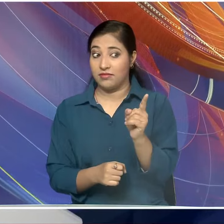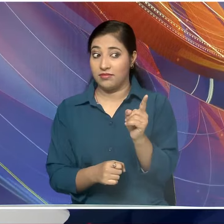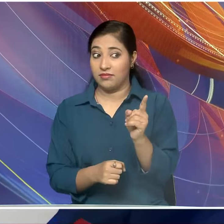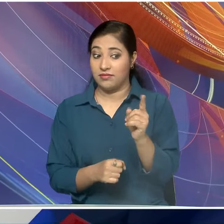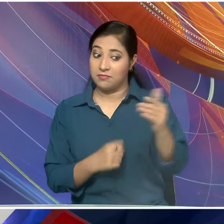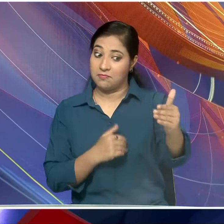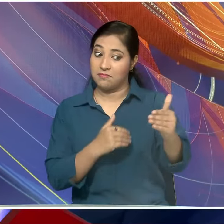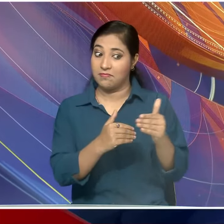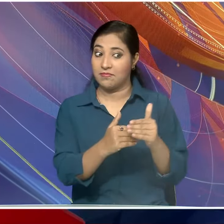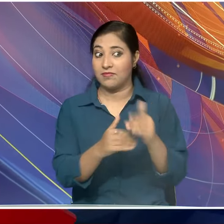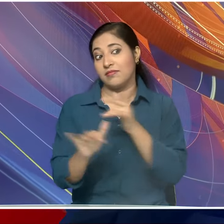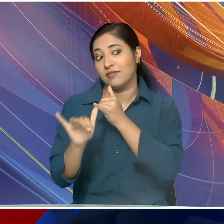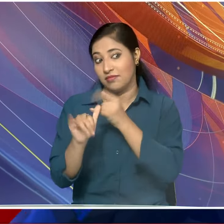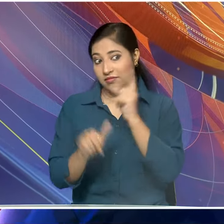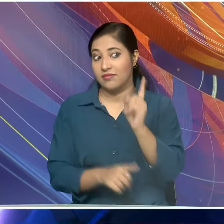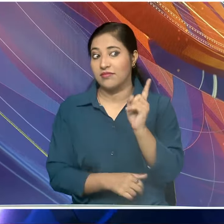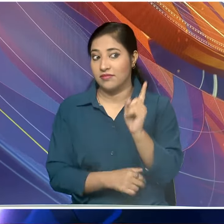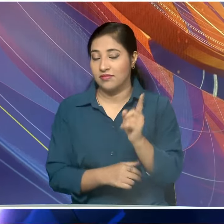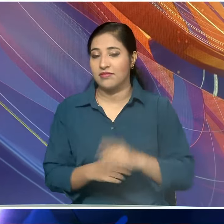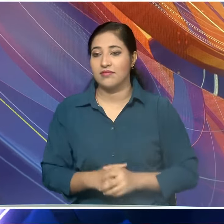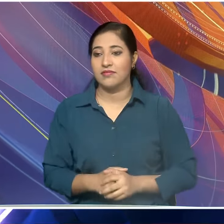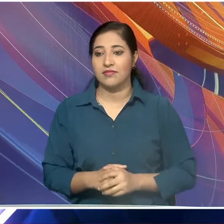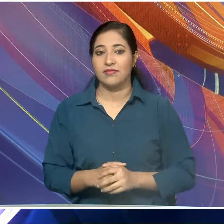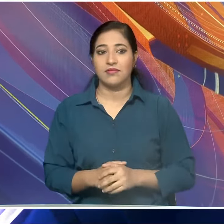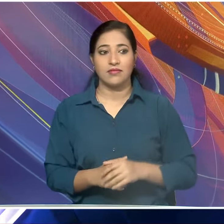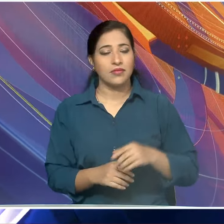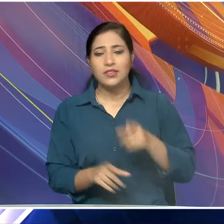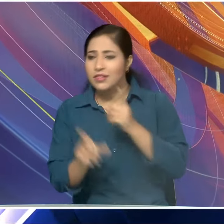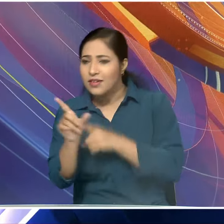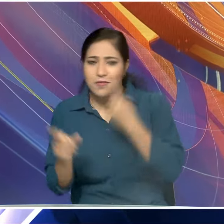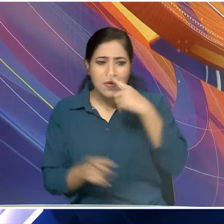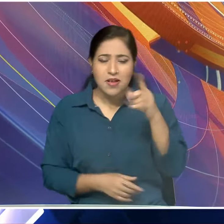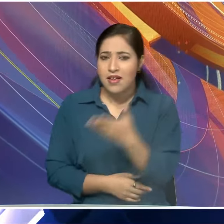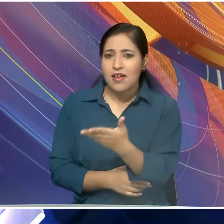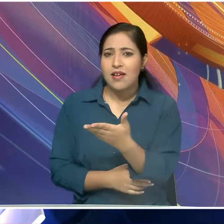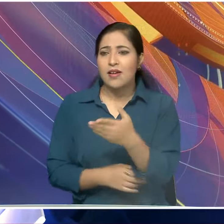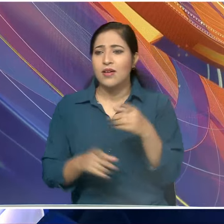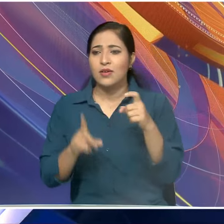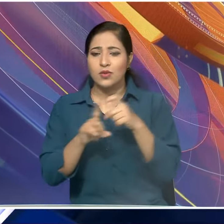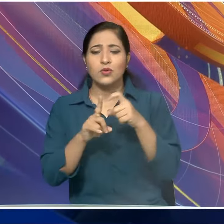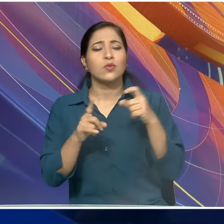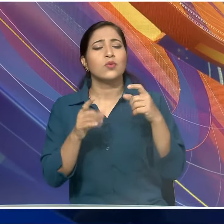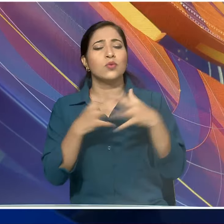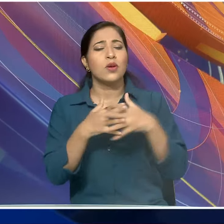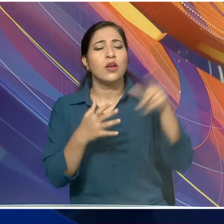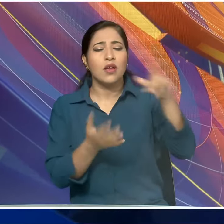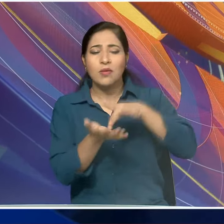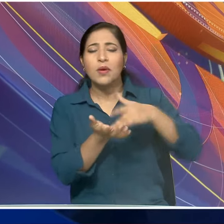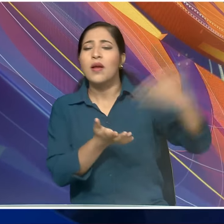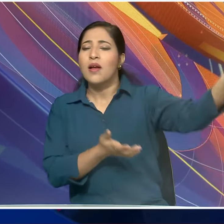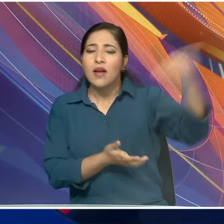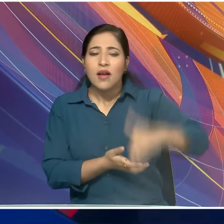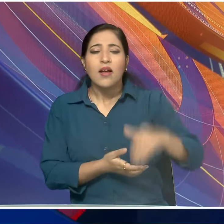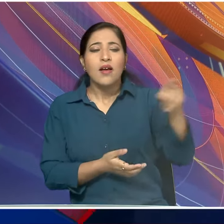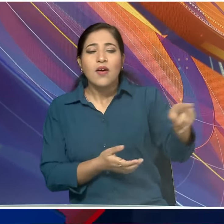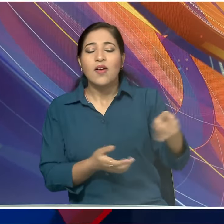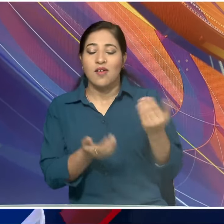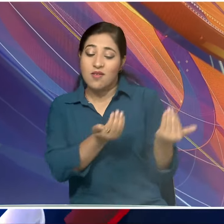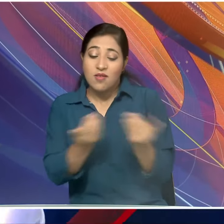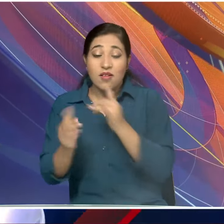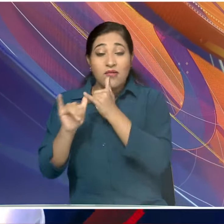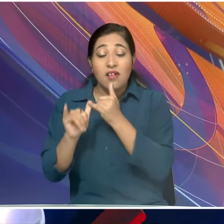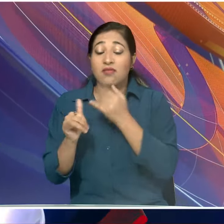आ गया कृष्णा। यशोदा रानी, द्वार पर एक ब्राह्मण साधु आए हैं और वो लल्ला के दर्शन